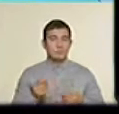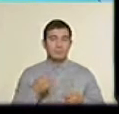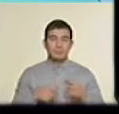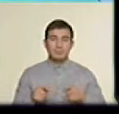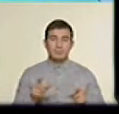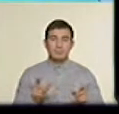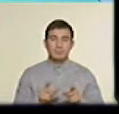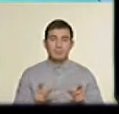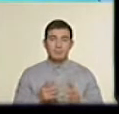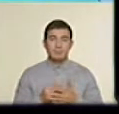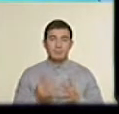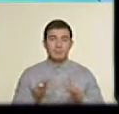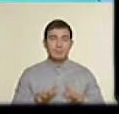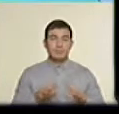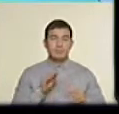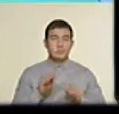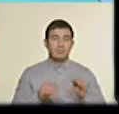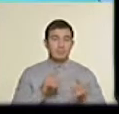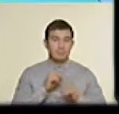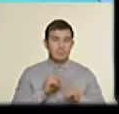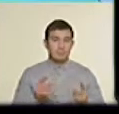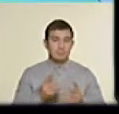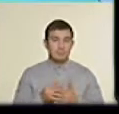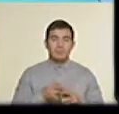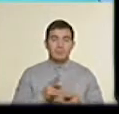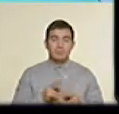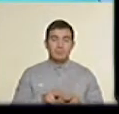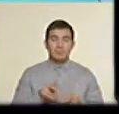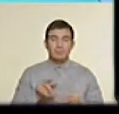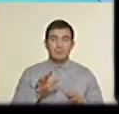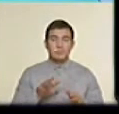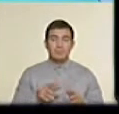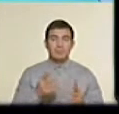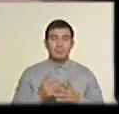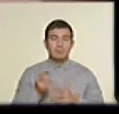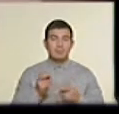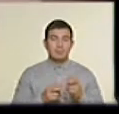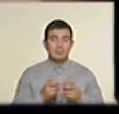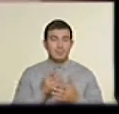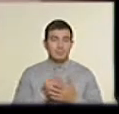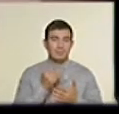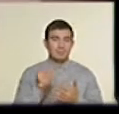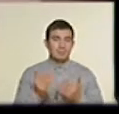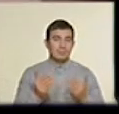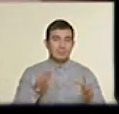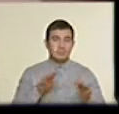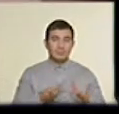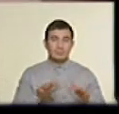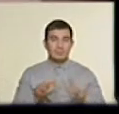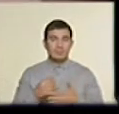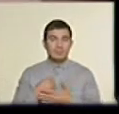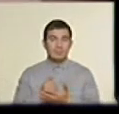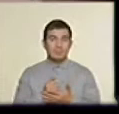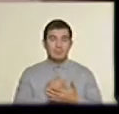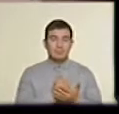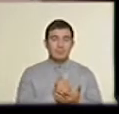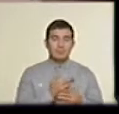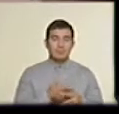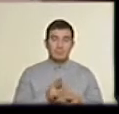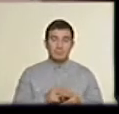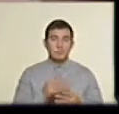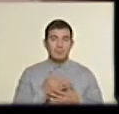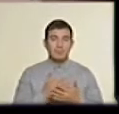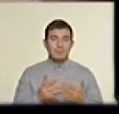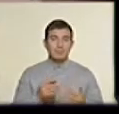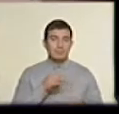do'konlarini joylashtira olmaymiz. Sababi u hududda ana shu muassasani joylashtirishda, demak, iqtisodiy samara